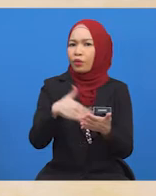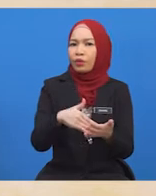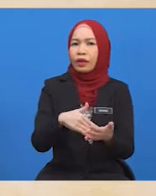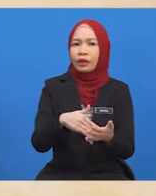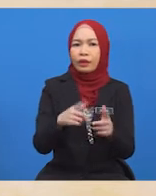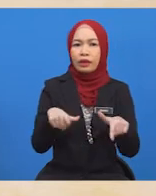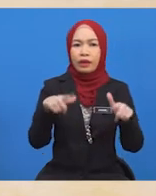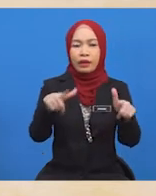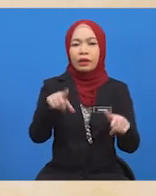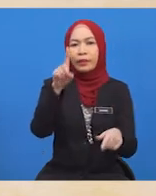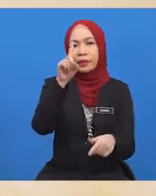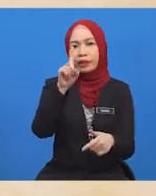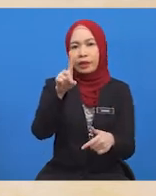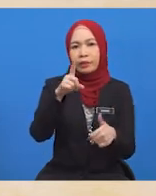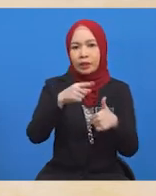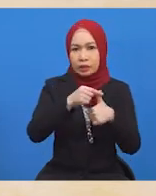langkah ketiga ya.